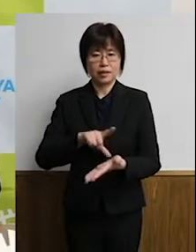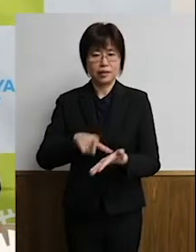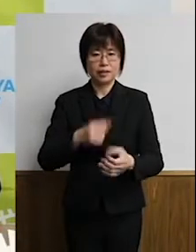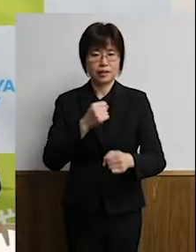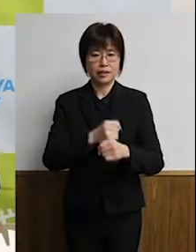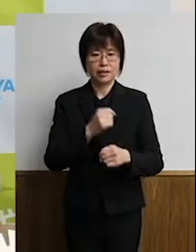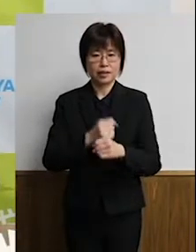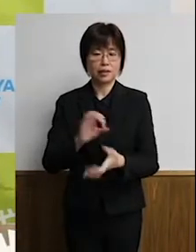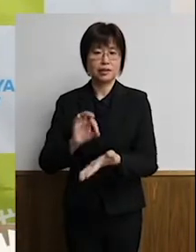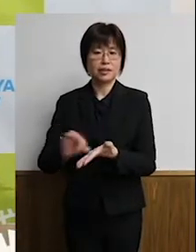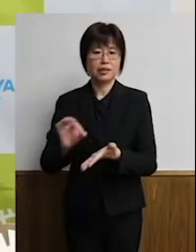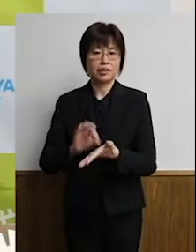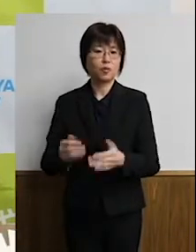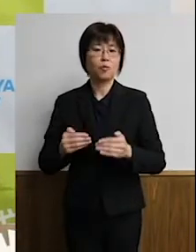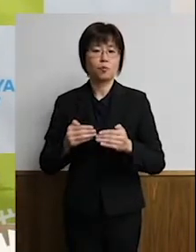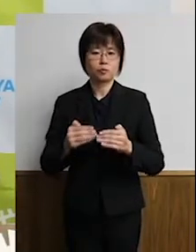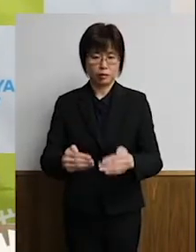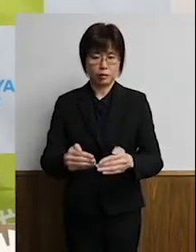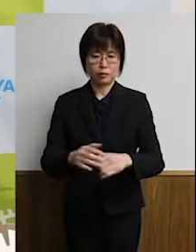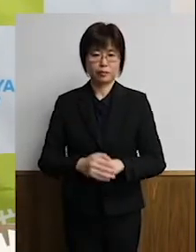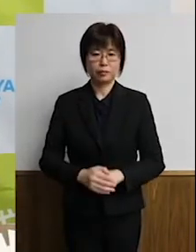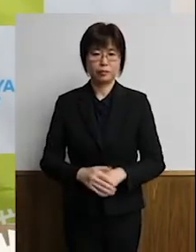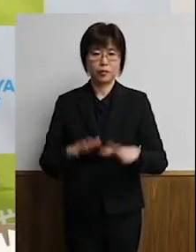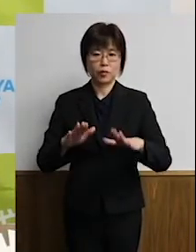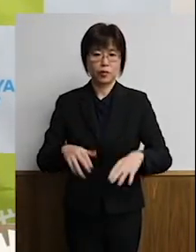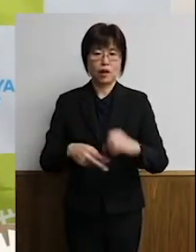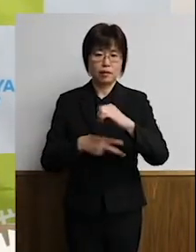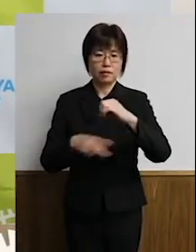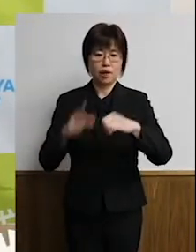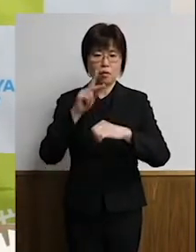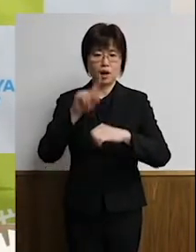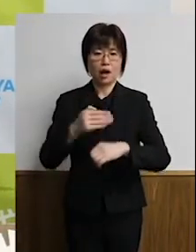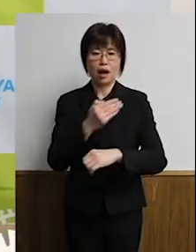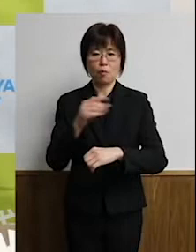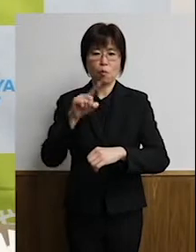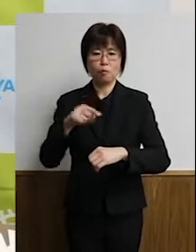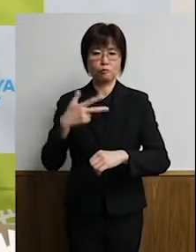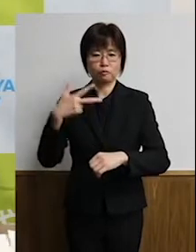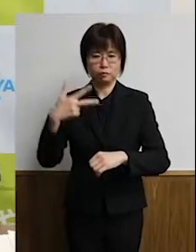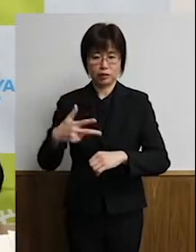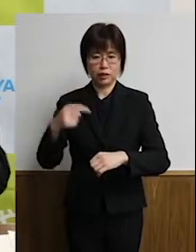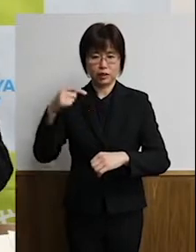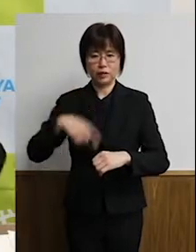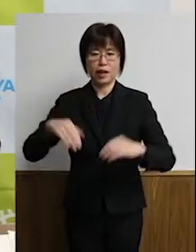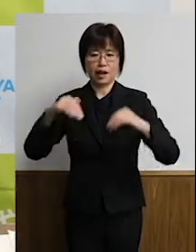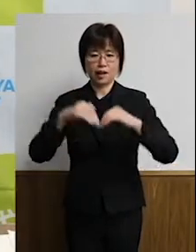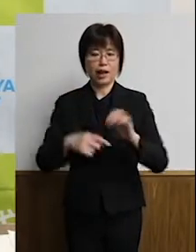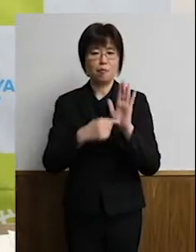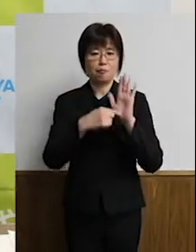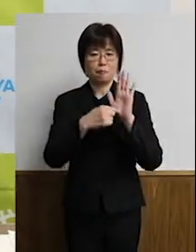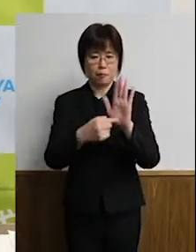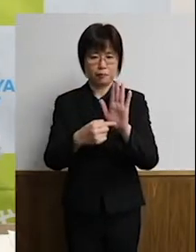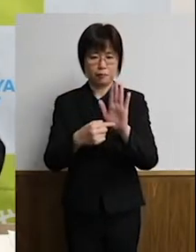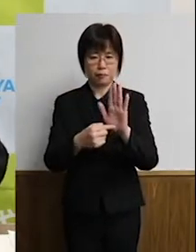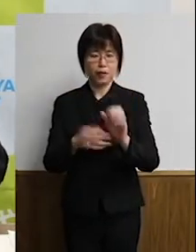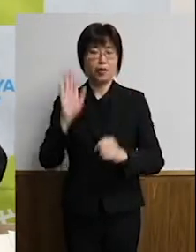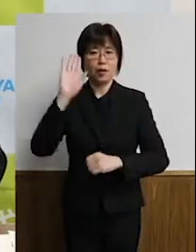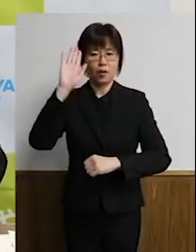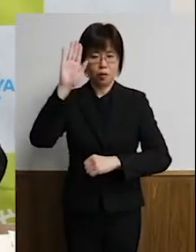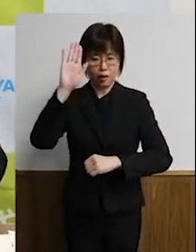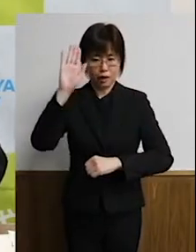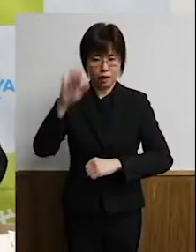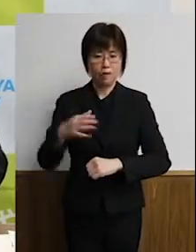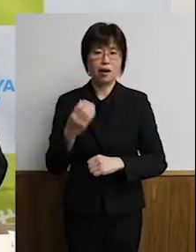ているところでございます。本日ゼロカーボンシティ深谷を宣言いたしましたが、今後は実現に